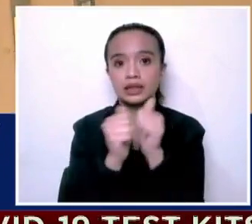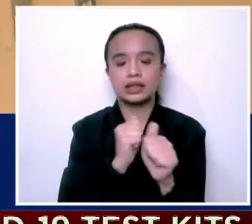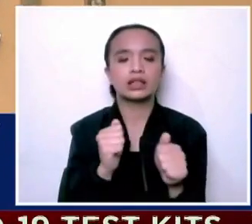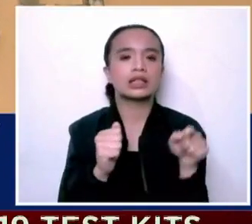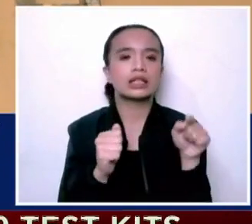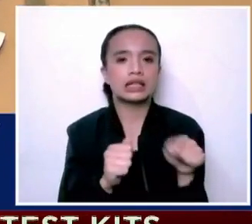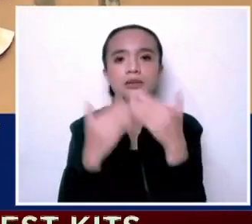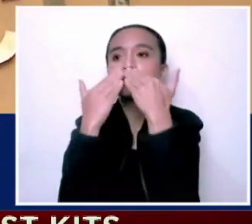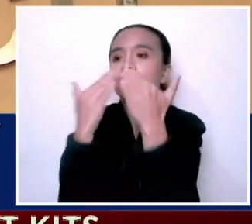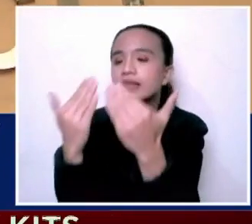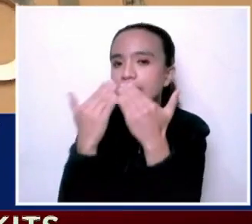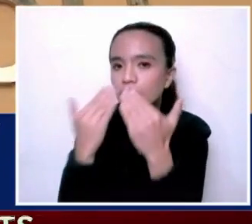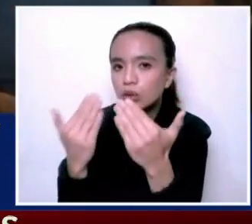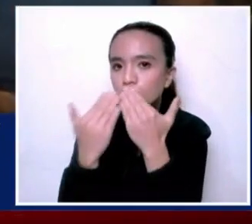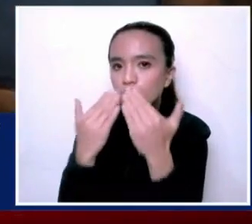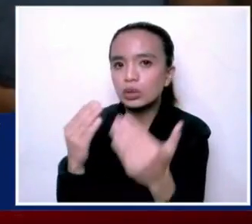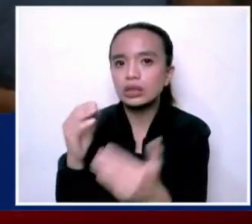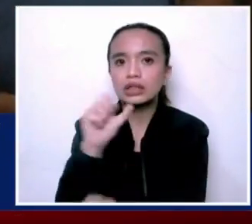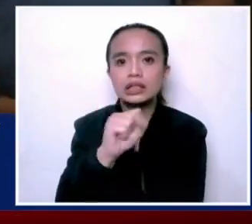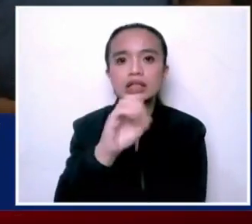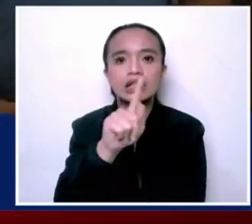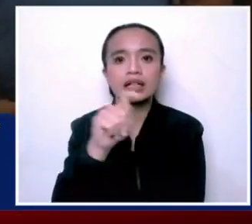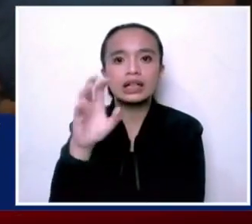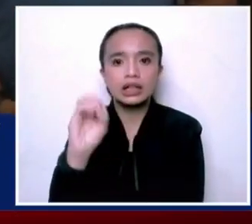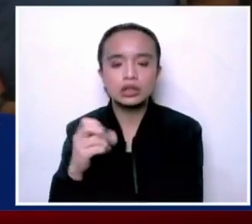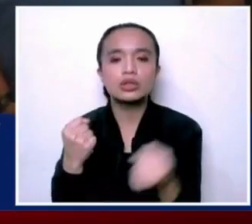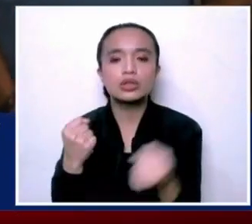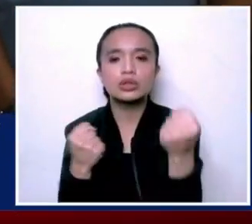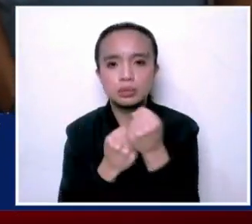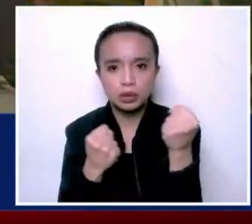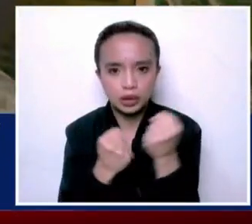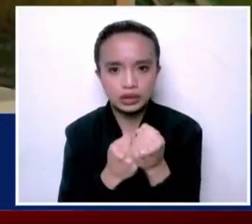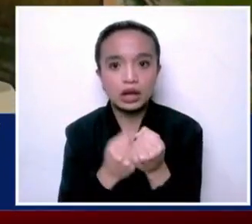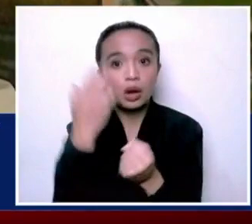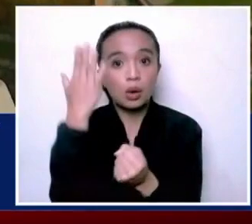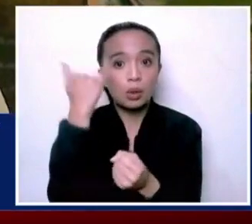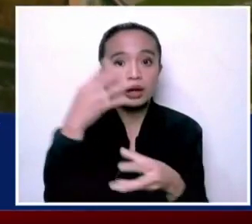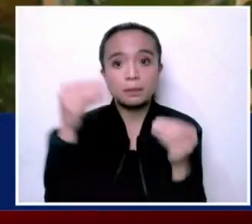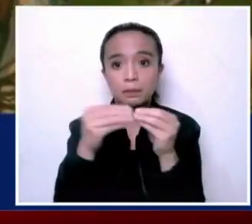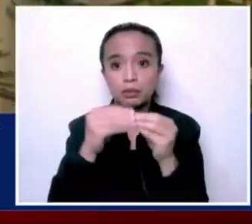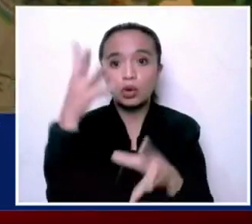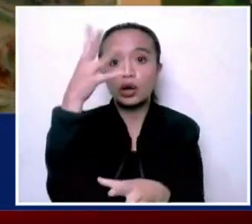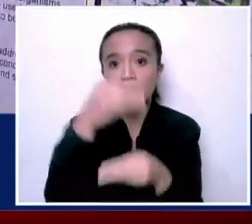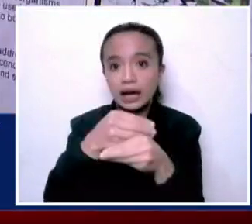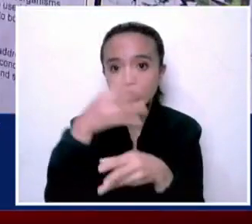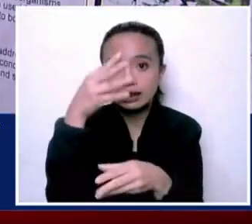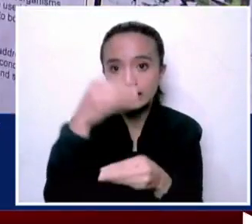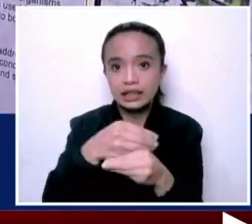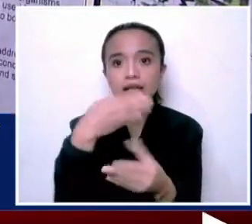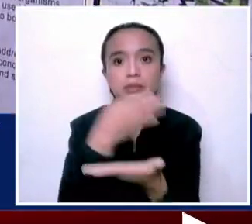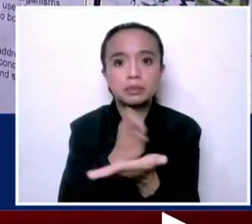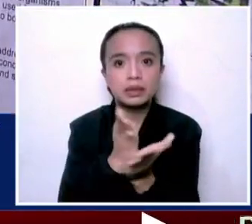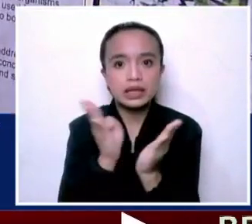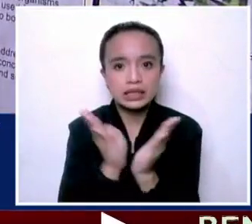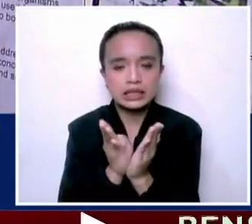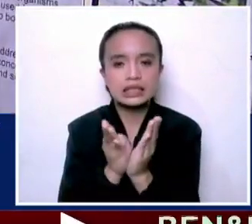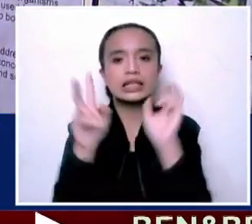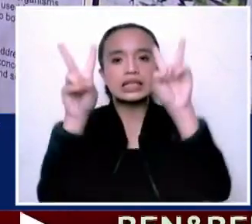sina Lacson at Soto sa suporta para madagdagan ang budget nito sa research and development, mga bagong